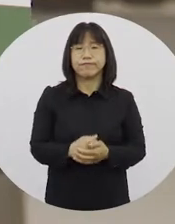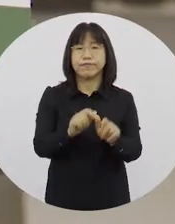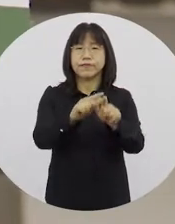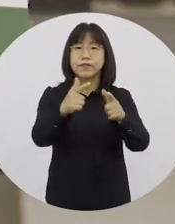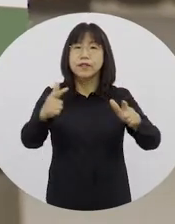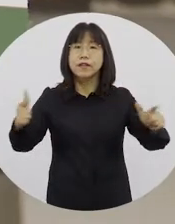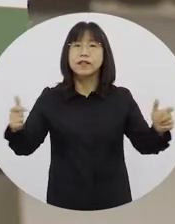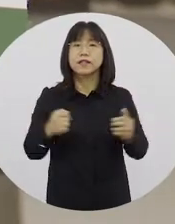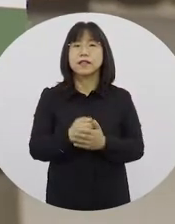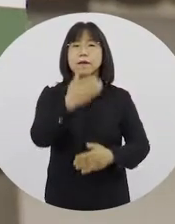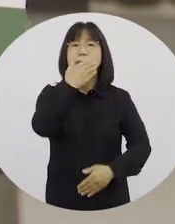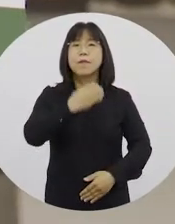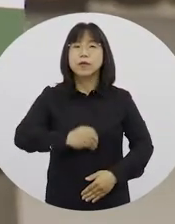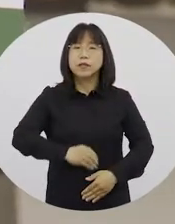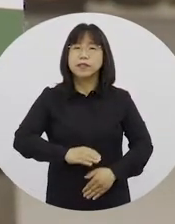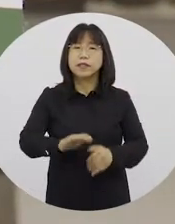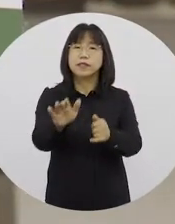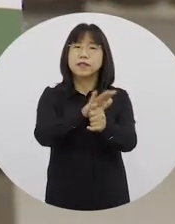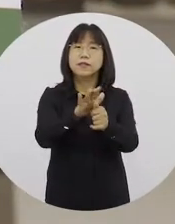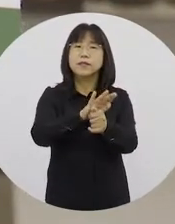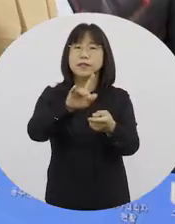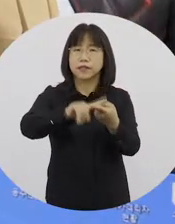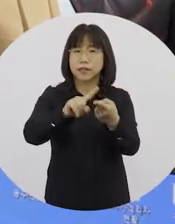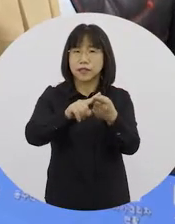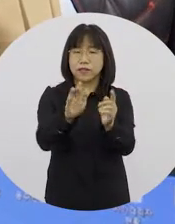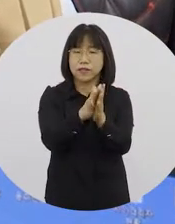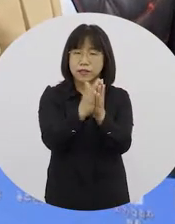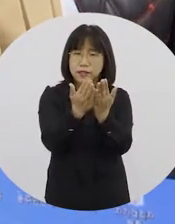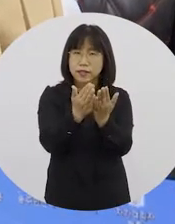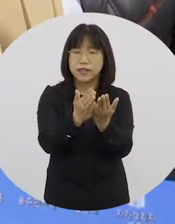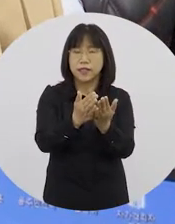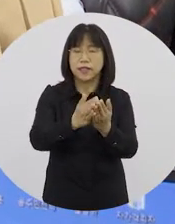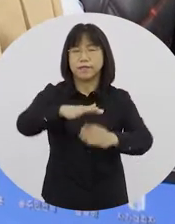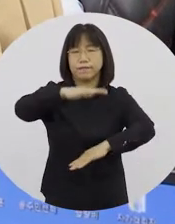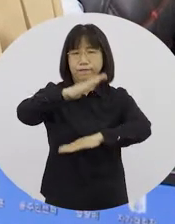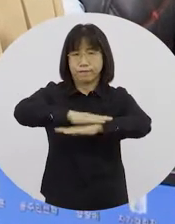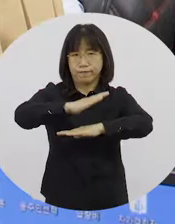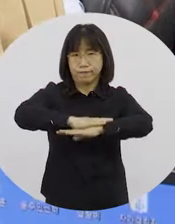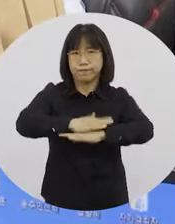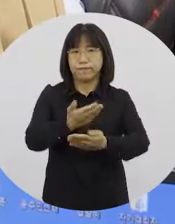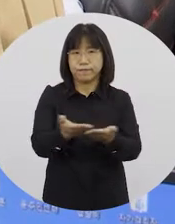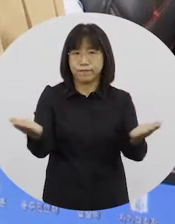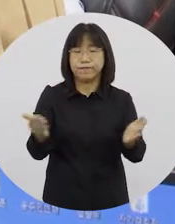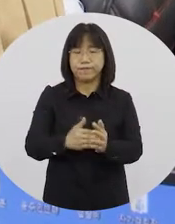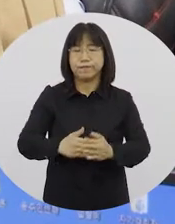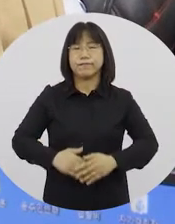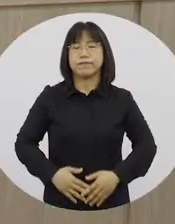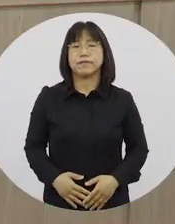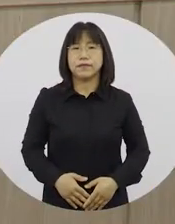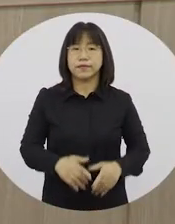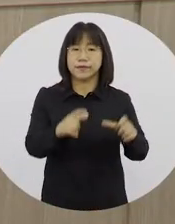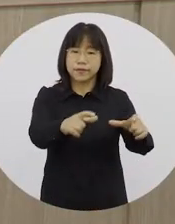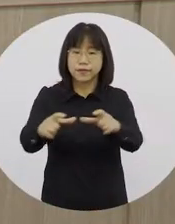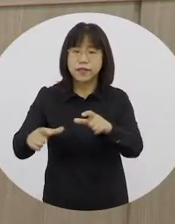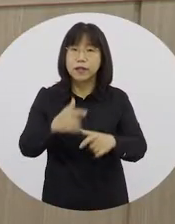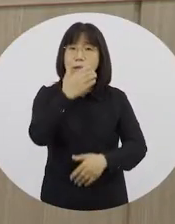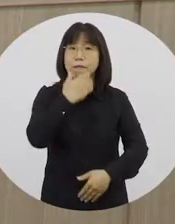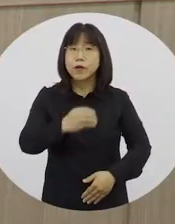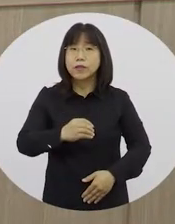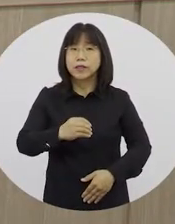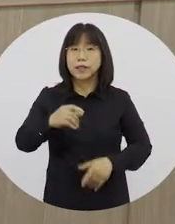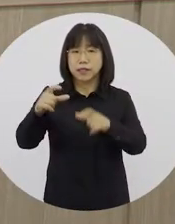이를 바탕으로 다양한 복지 자원들의 정보를 통합한 가이드북을 제작했습니다. 지역 내 많은